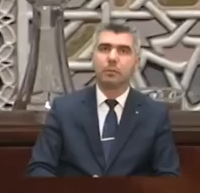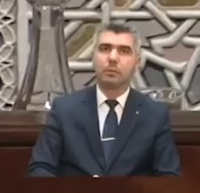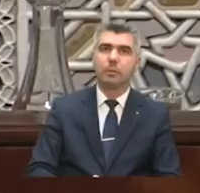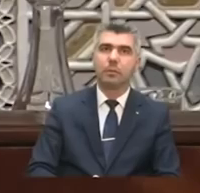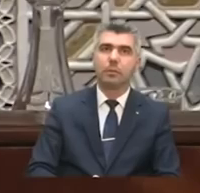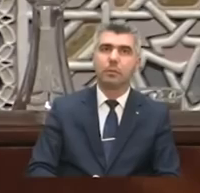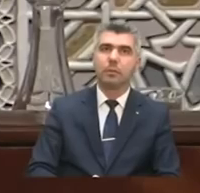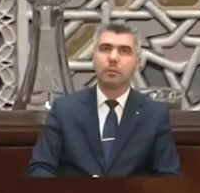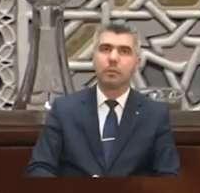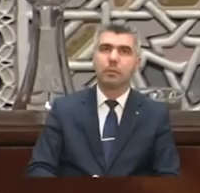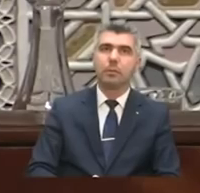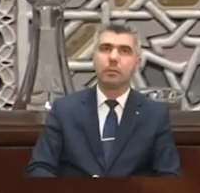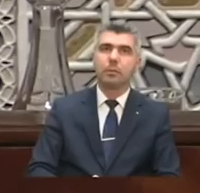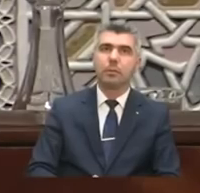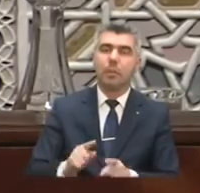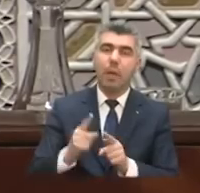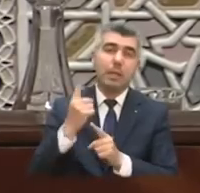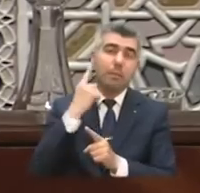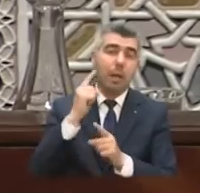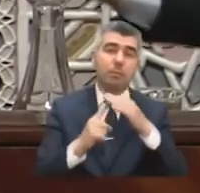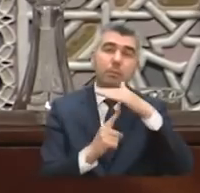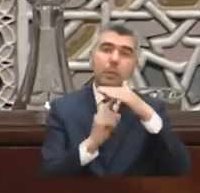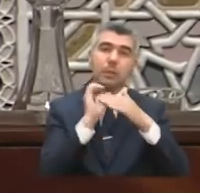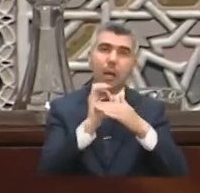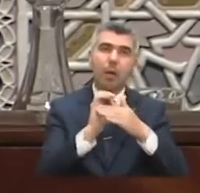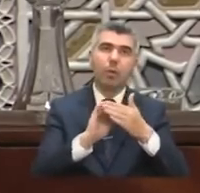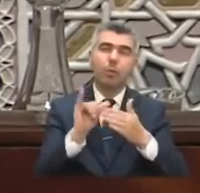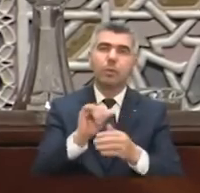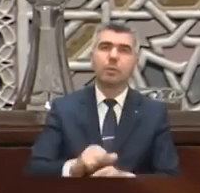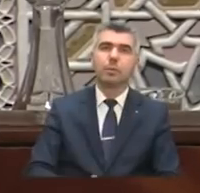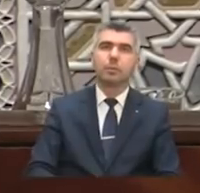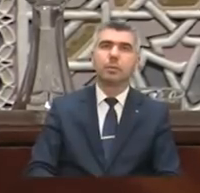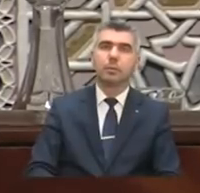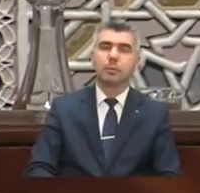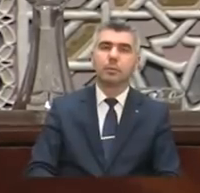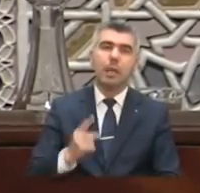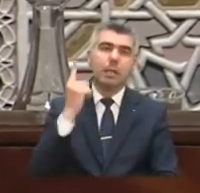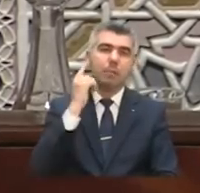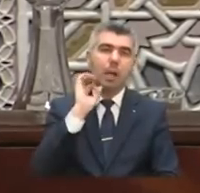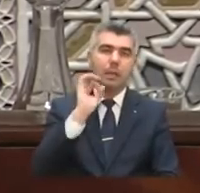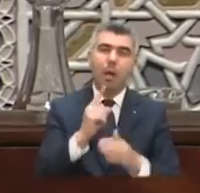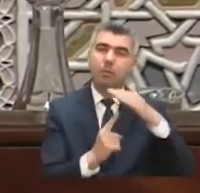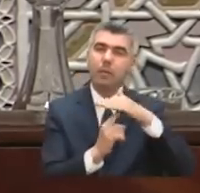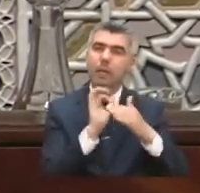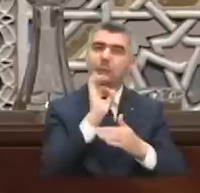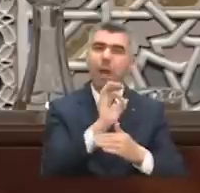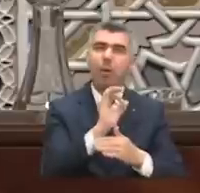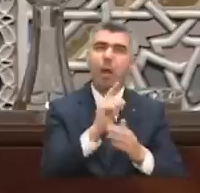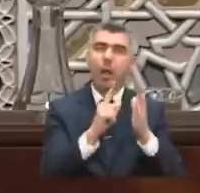خليوه وكما لمن غنسمع. واش غنسمع السيد عطيه كلمه ولا نسمع لكم؟ لا كنسمع انا عطيه الكلمه.